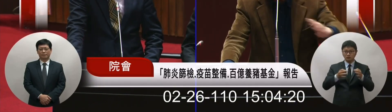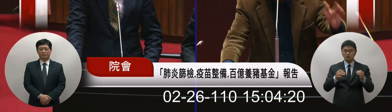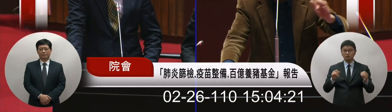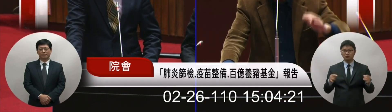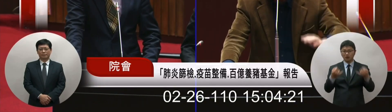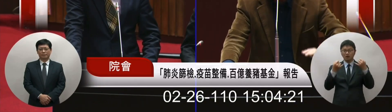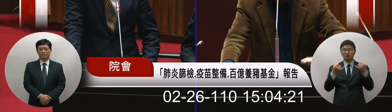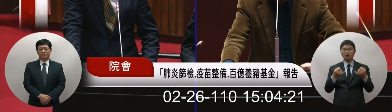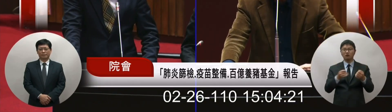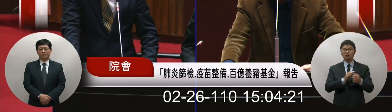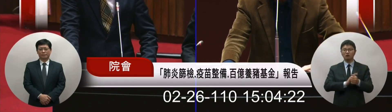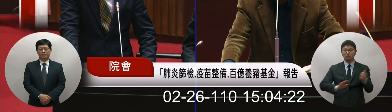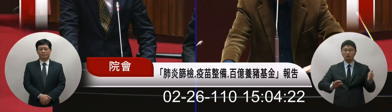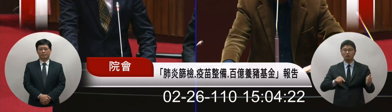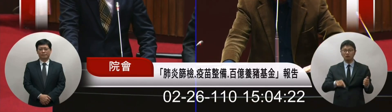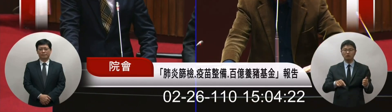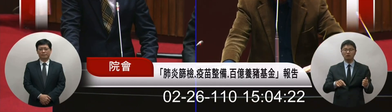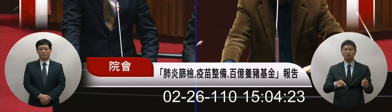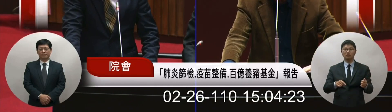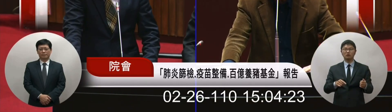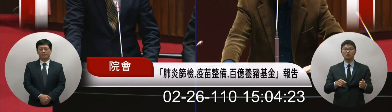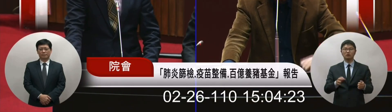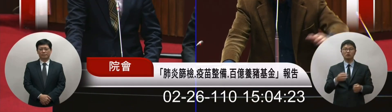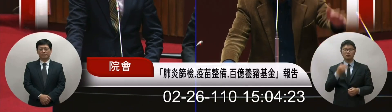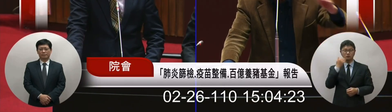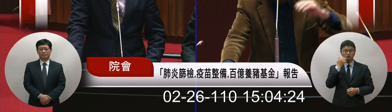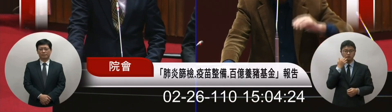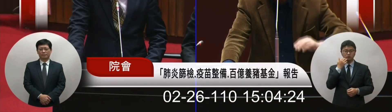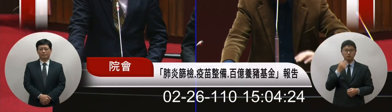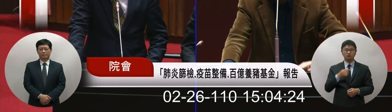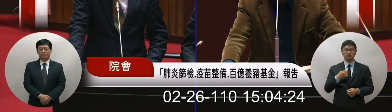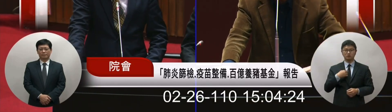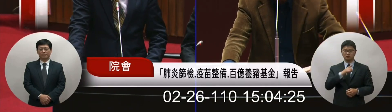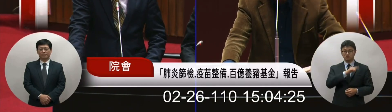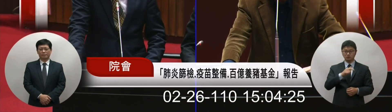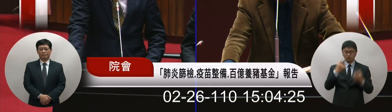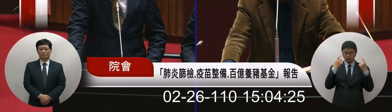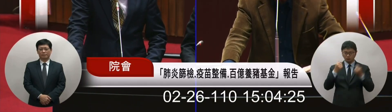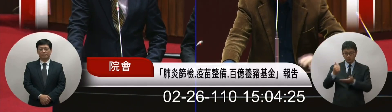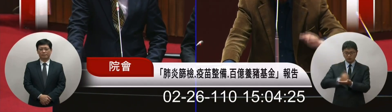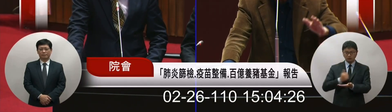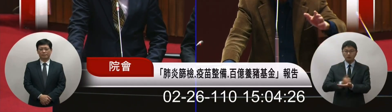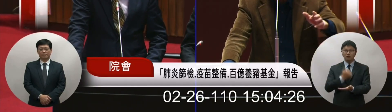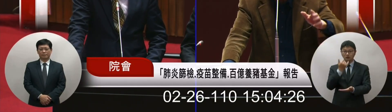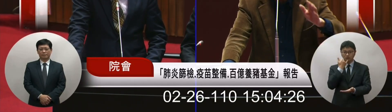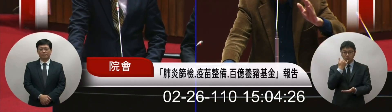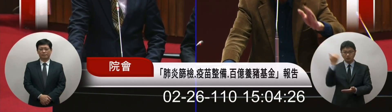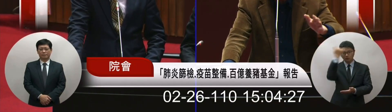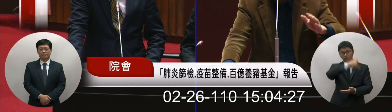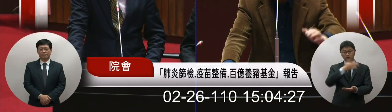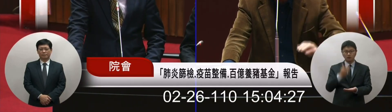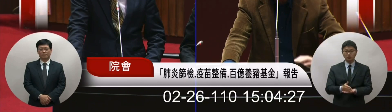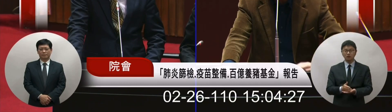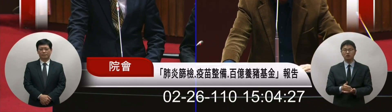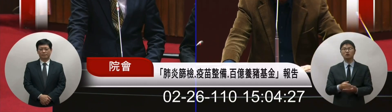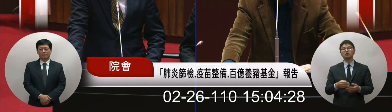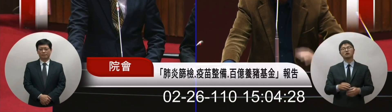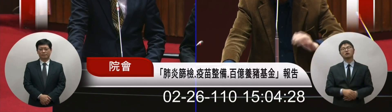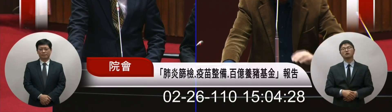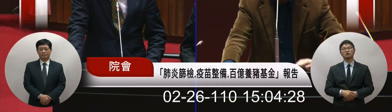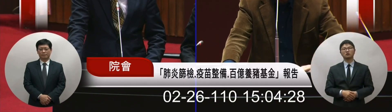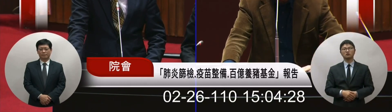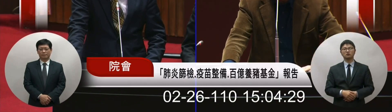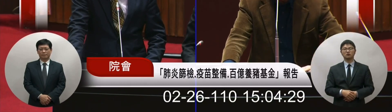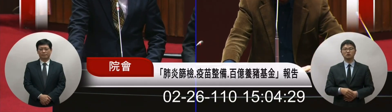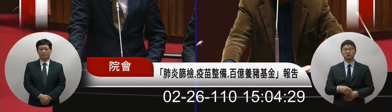然的就很多我们进口的东西，突然的就不进口了，尤其是生鲜的